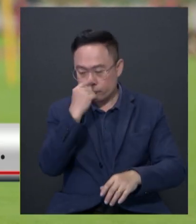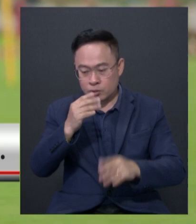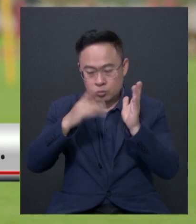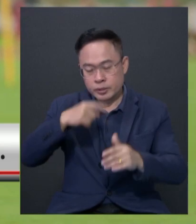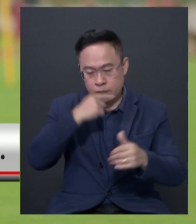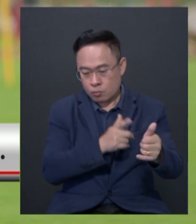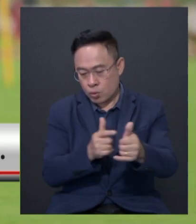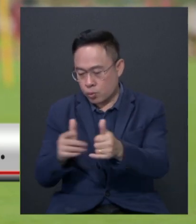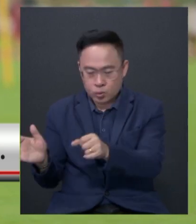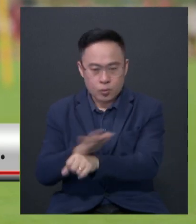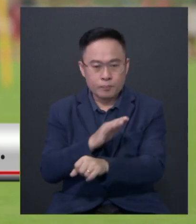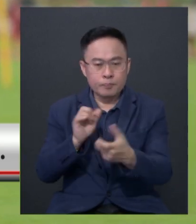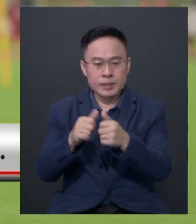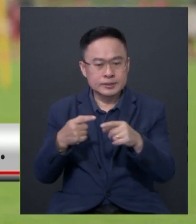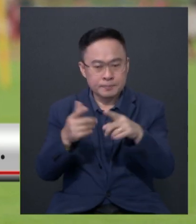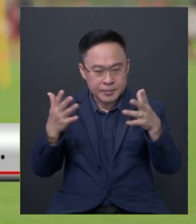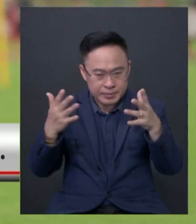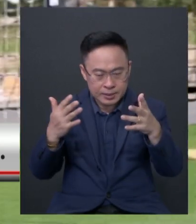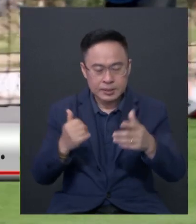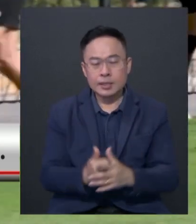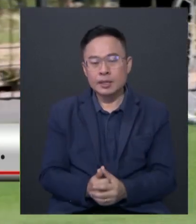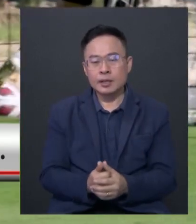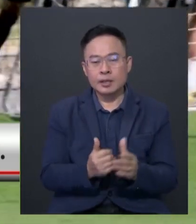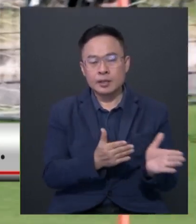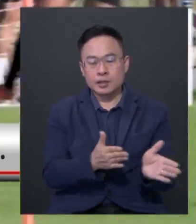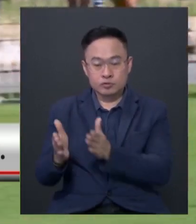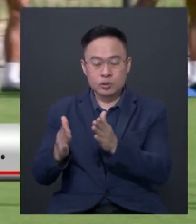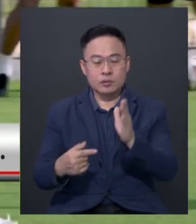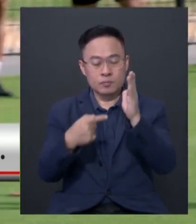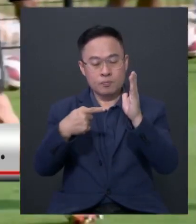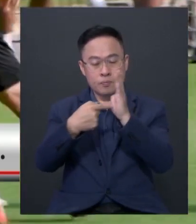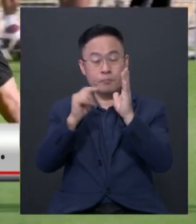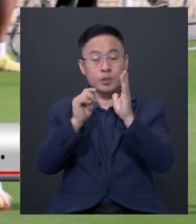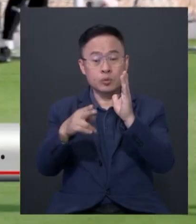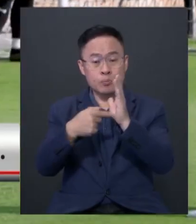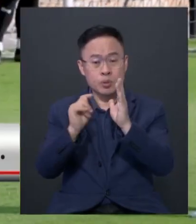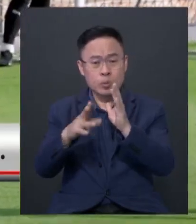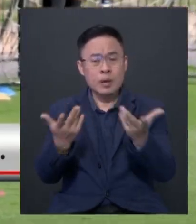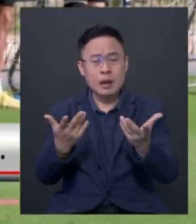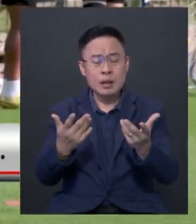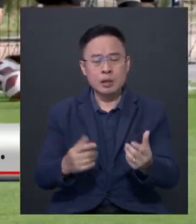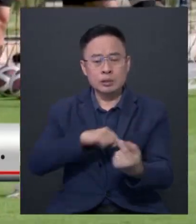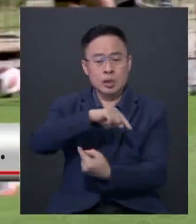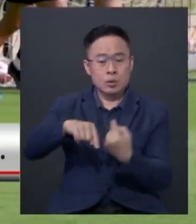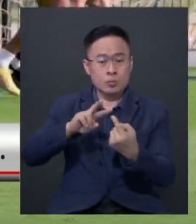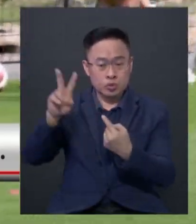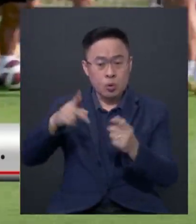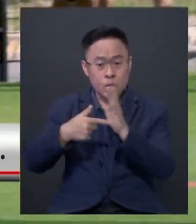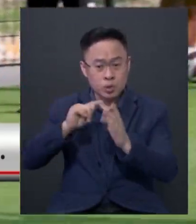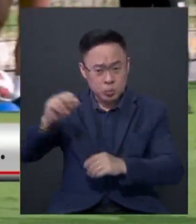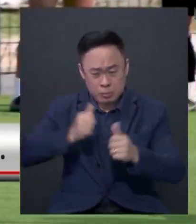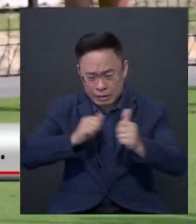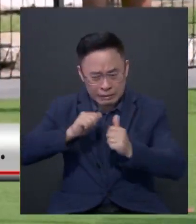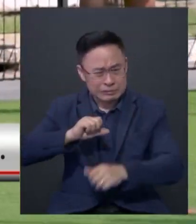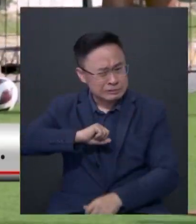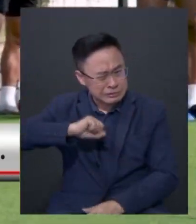ทั้งหมดค่ะมาดูเจ้าบ้านอย่าง BG ปทุมกันหน่อยดีกว่าเพราะว่าตั้งแต่เปิดเลข2มายังไม่ชนะใครในเก